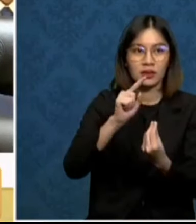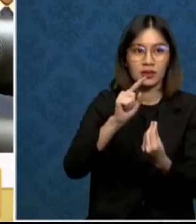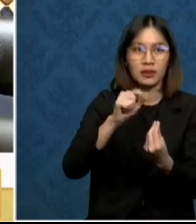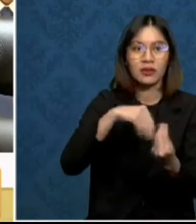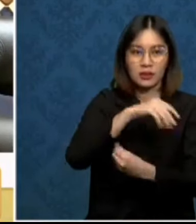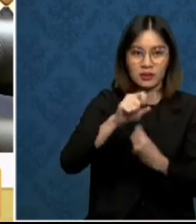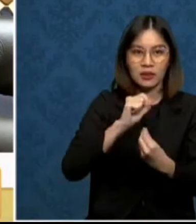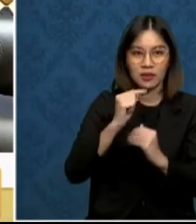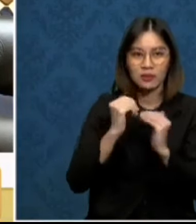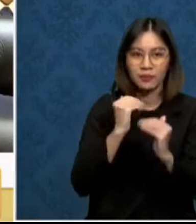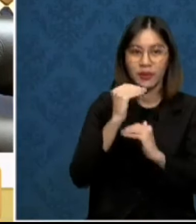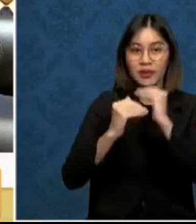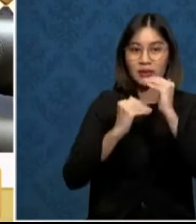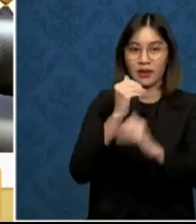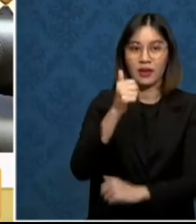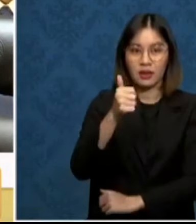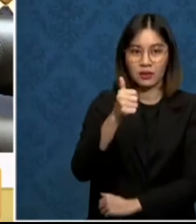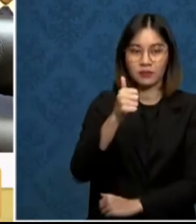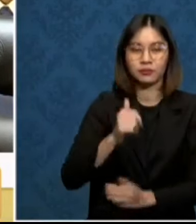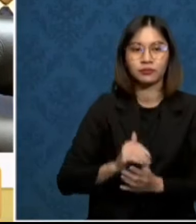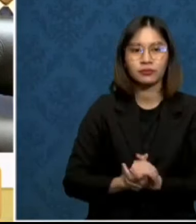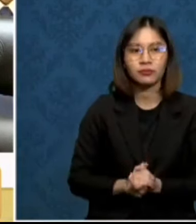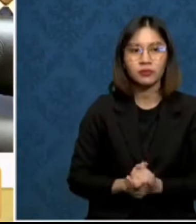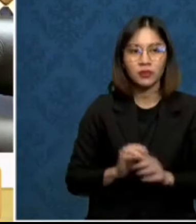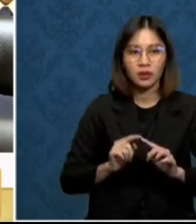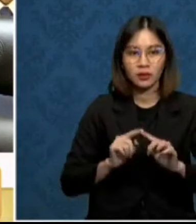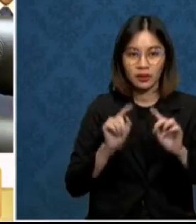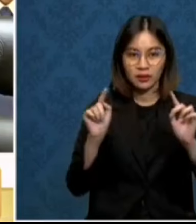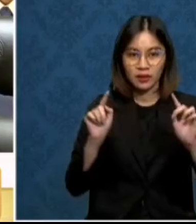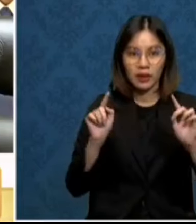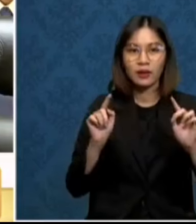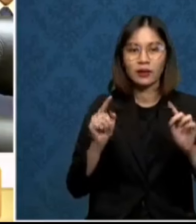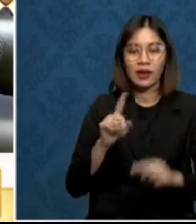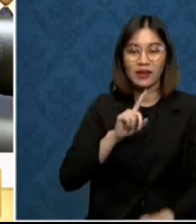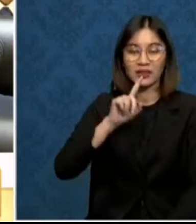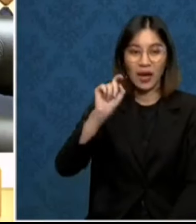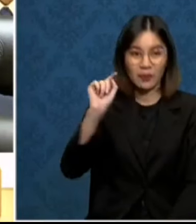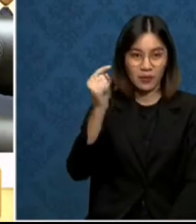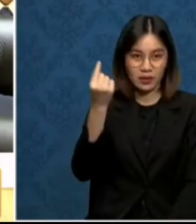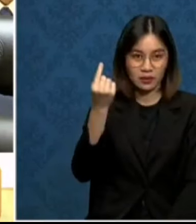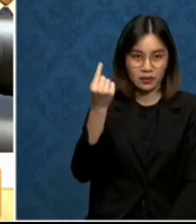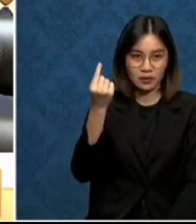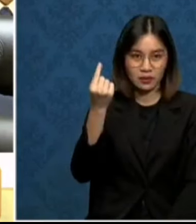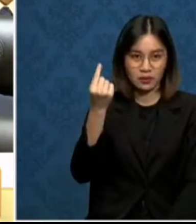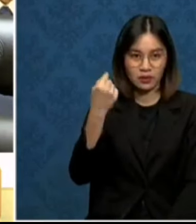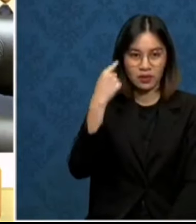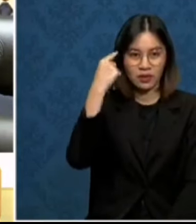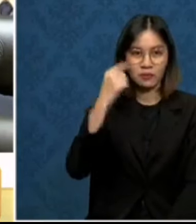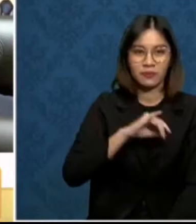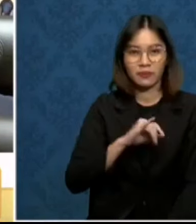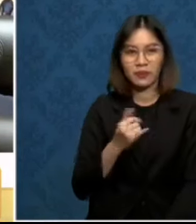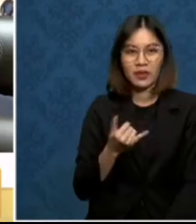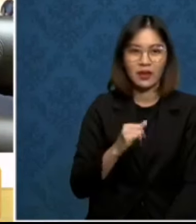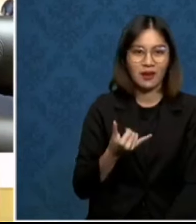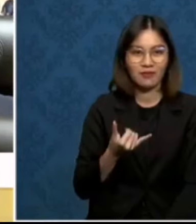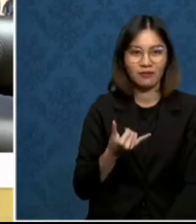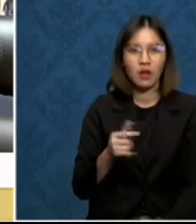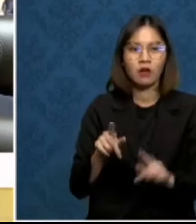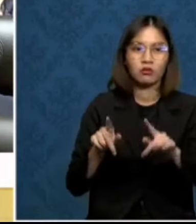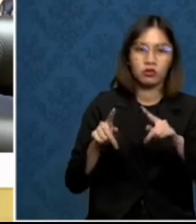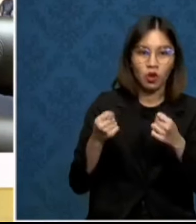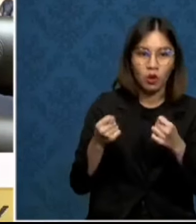ยังพอไปได้แต่ถ้ามาถามใหม่ผมไม่แน่ใจว่าคำตอบ